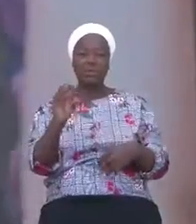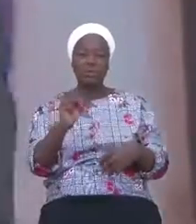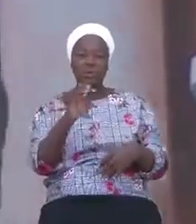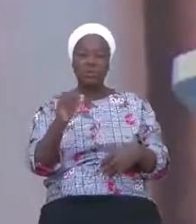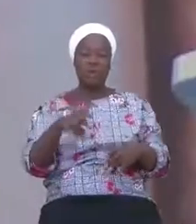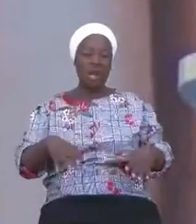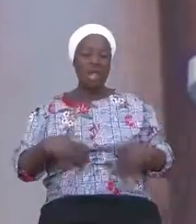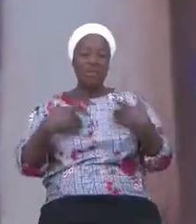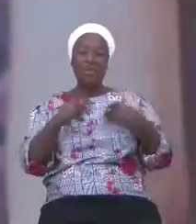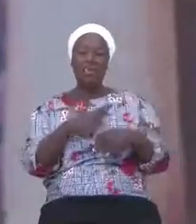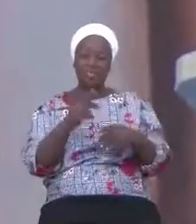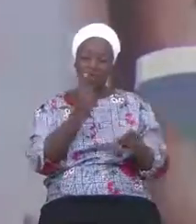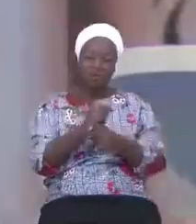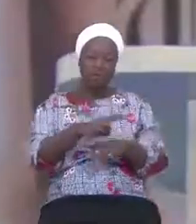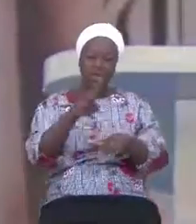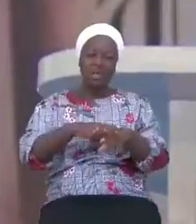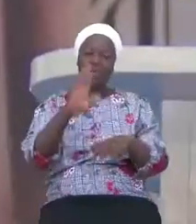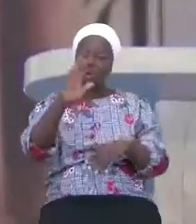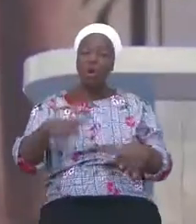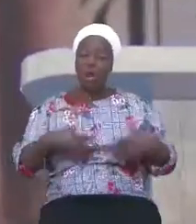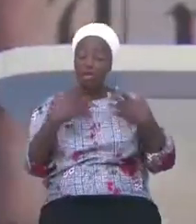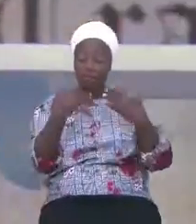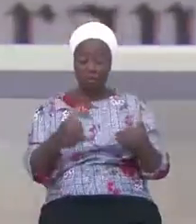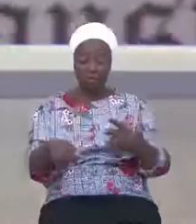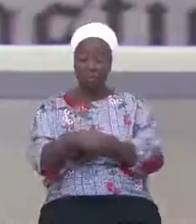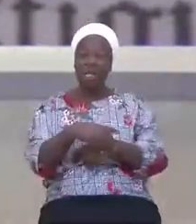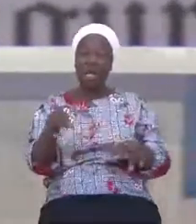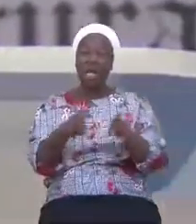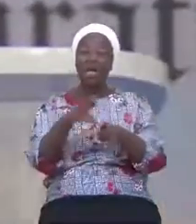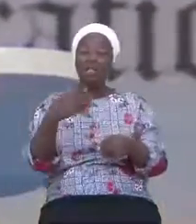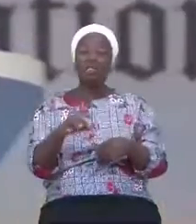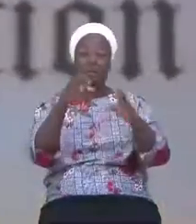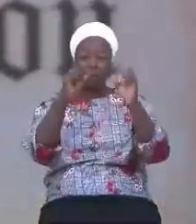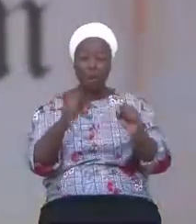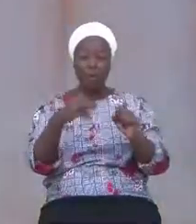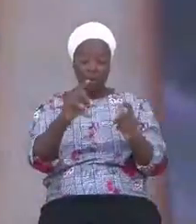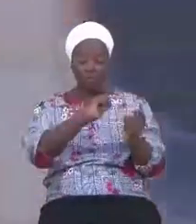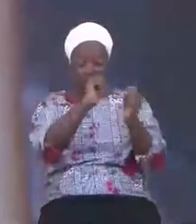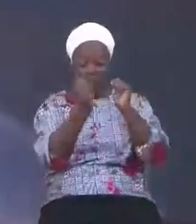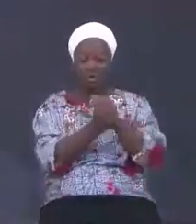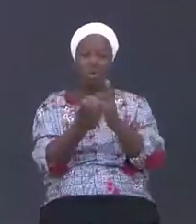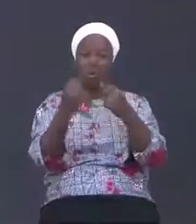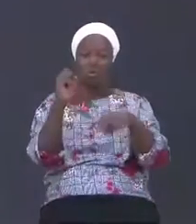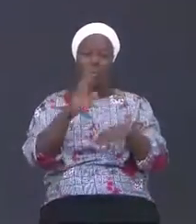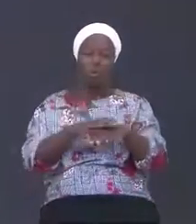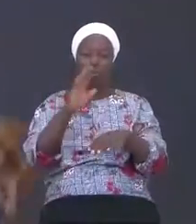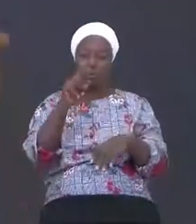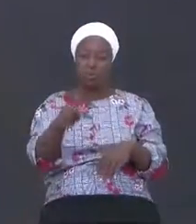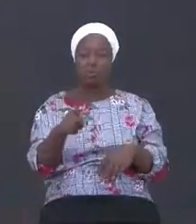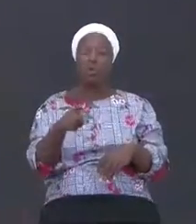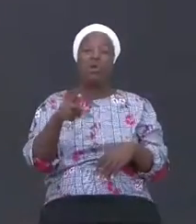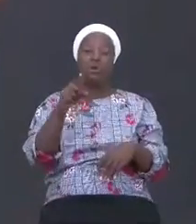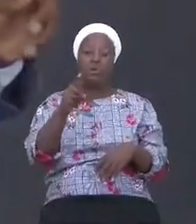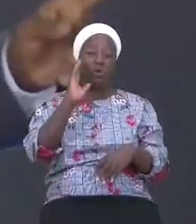vie superficielle, ordinaire, ta vie aujourd'hui, comme la puissance de la transfiguration vient sur toi,